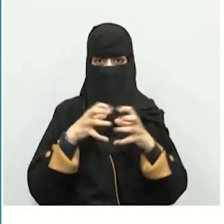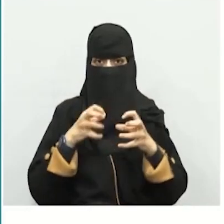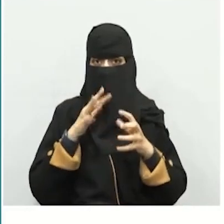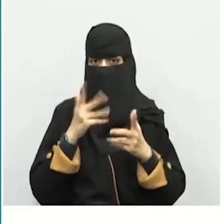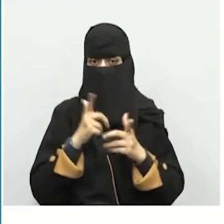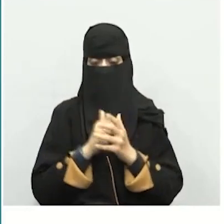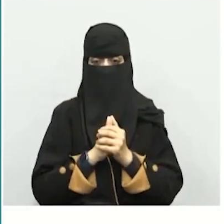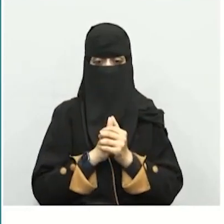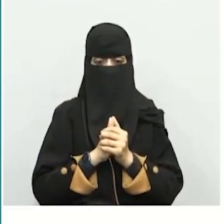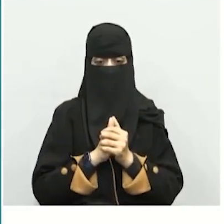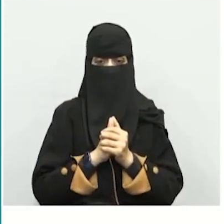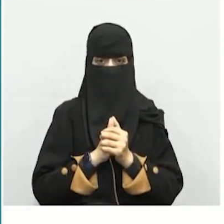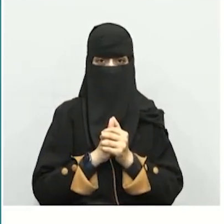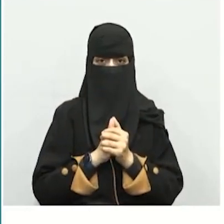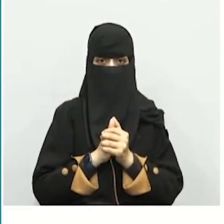ذلك.